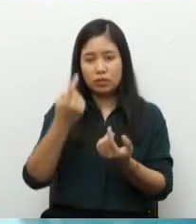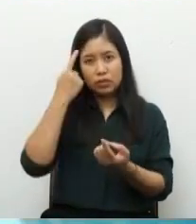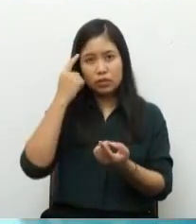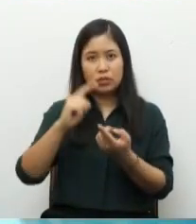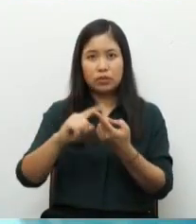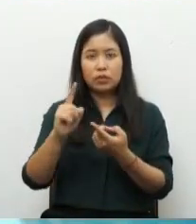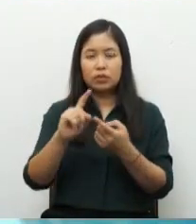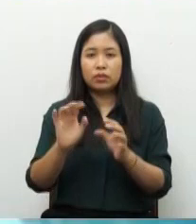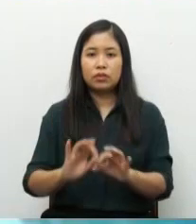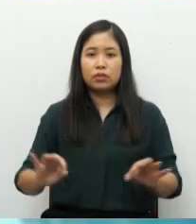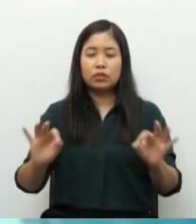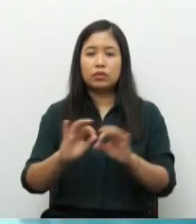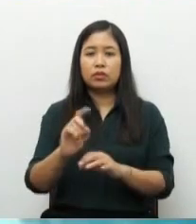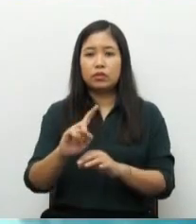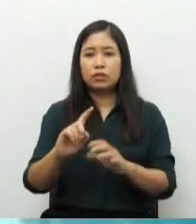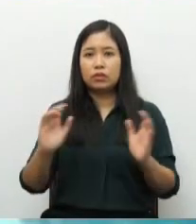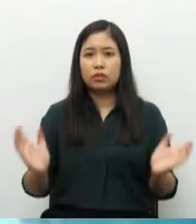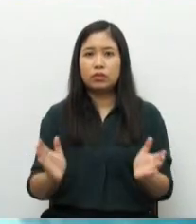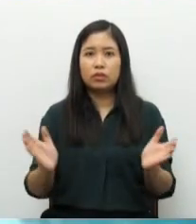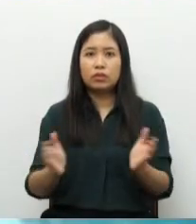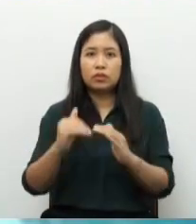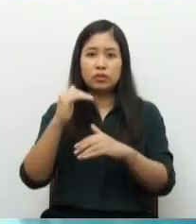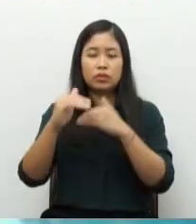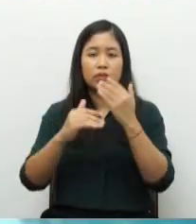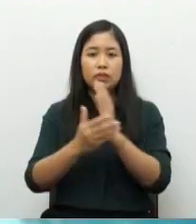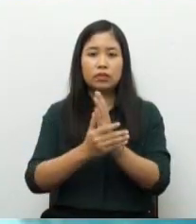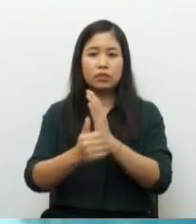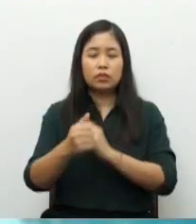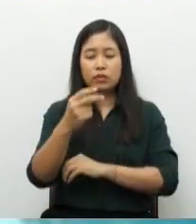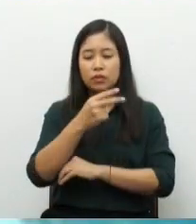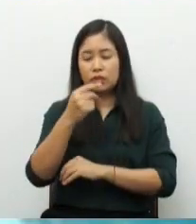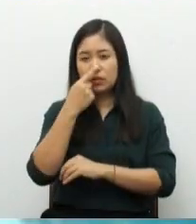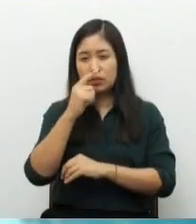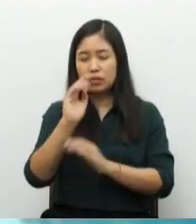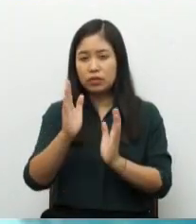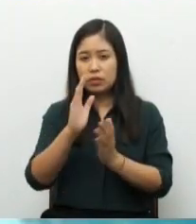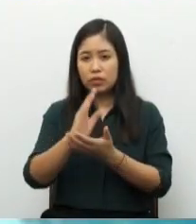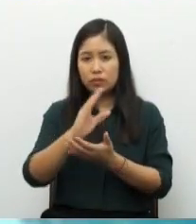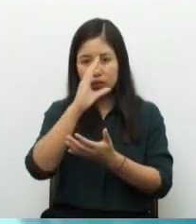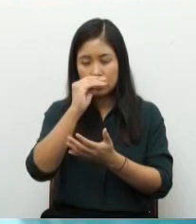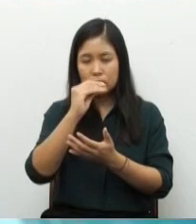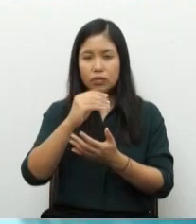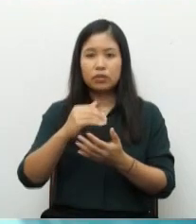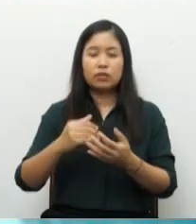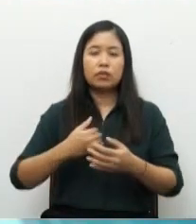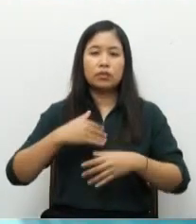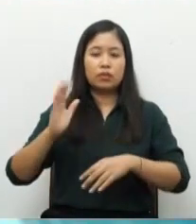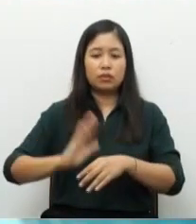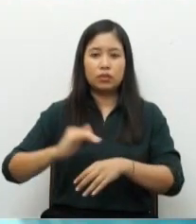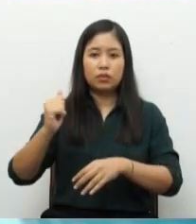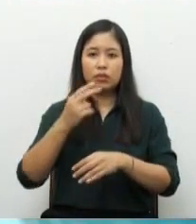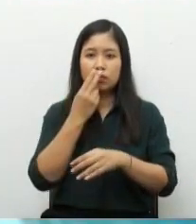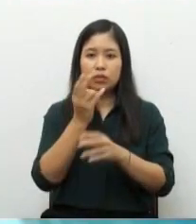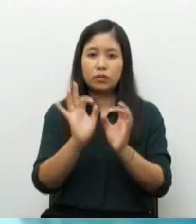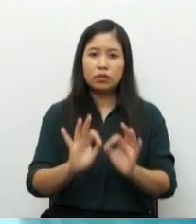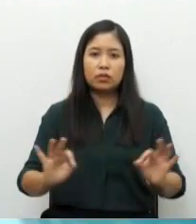คัญคือเพื่อส่งเสริมและพัฒนาทักษะด้านภาษาไทยของผู้เรียนเพื่อให้ผู้เรียนเกิดความตระหนักและเห็นความสำคัญที่